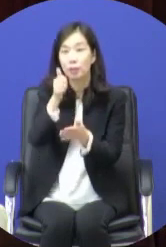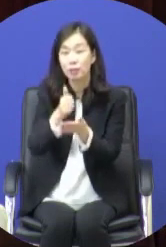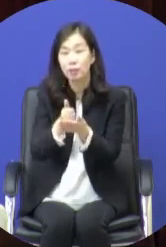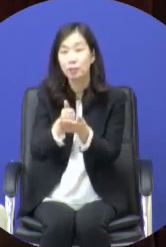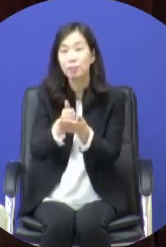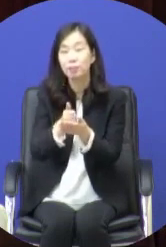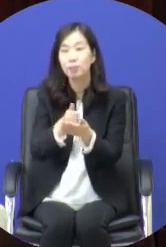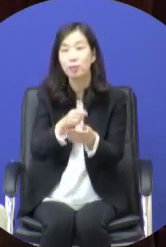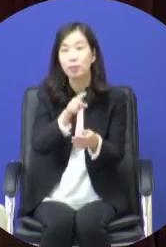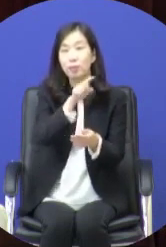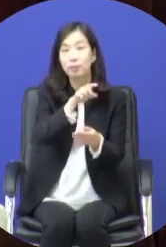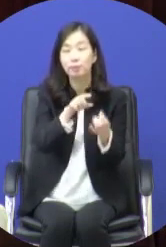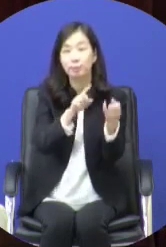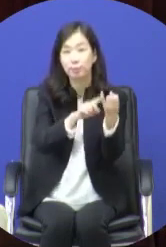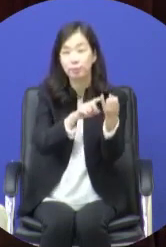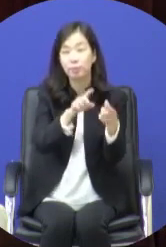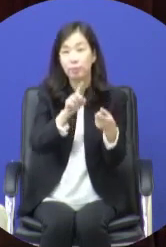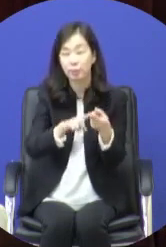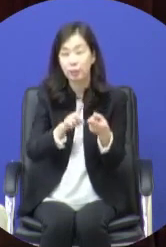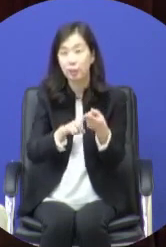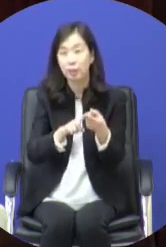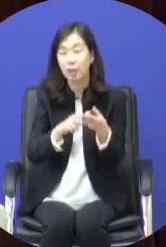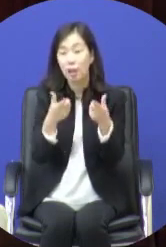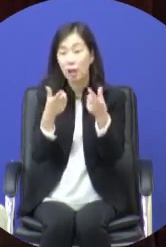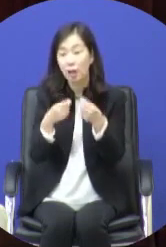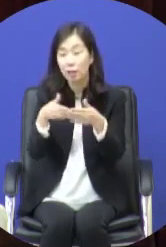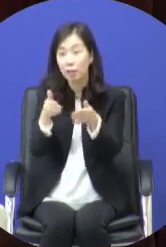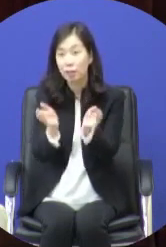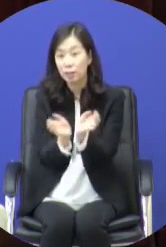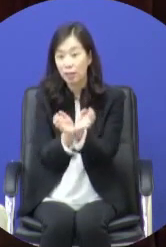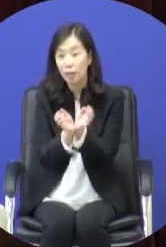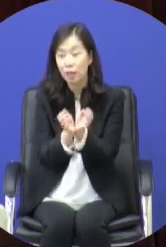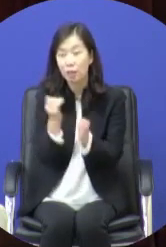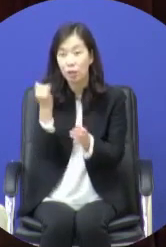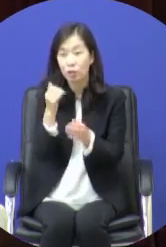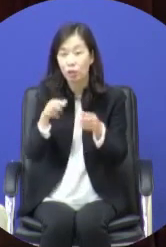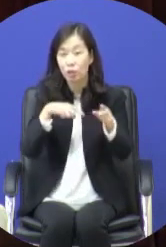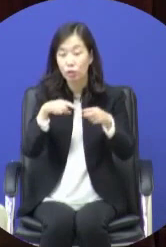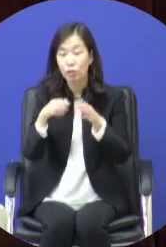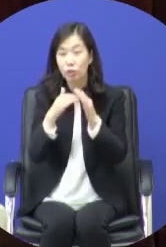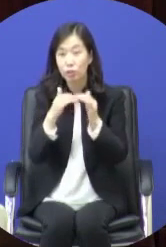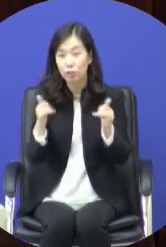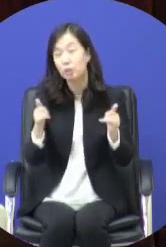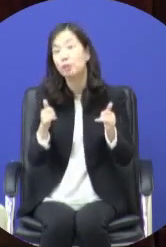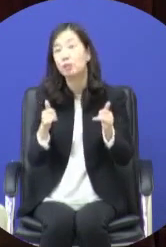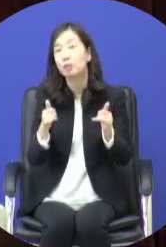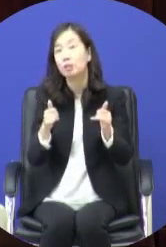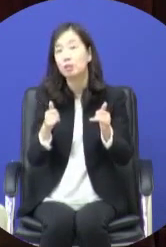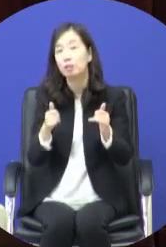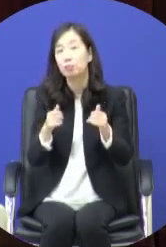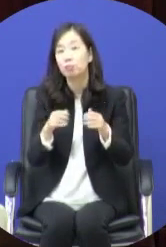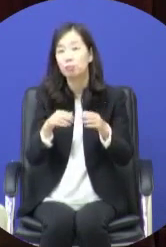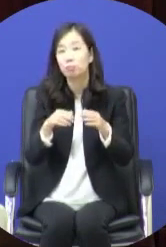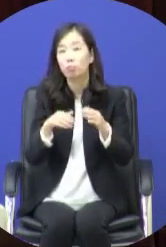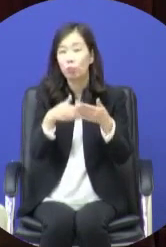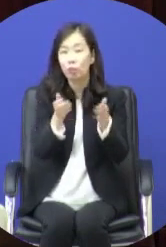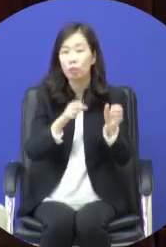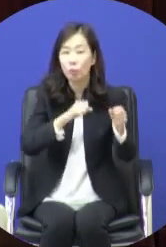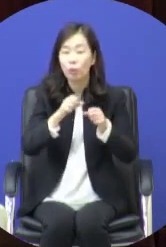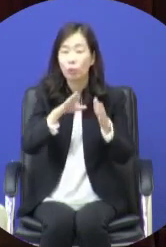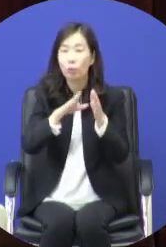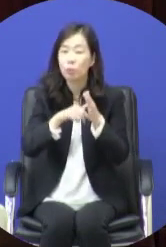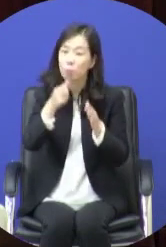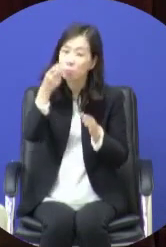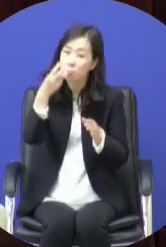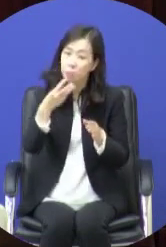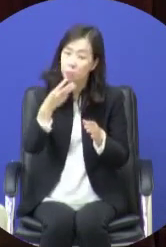대해 같은 당 여성 정치인으로서 단체 활동을 할 때 몇